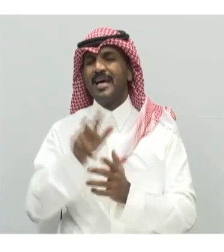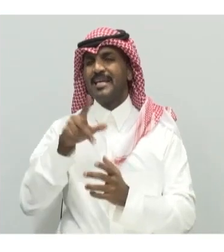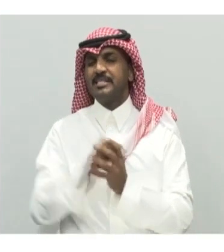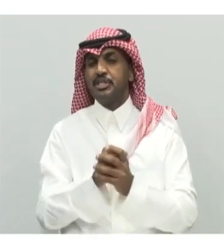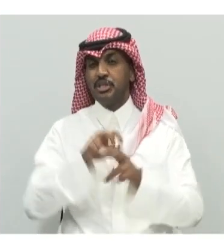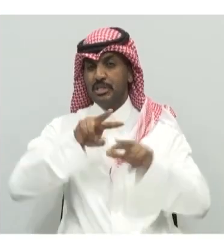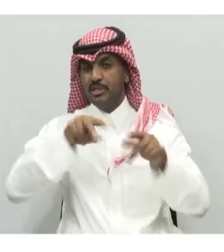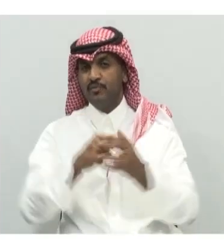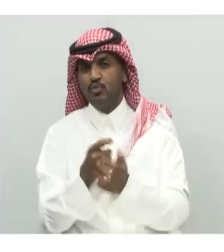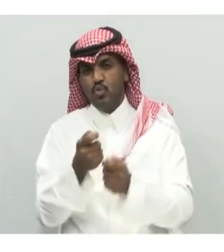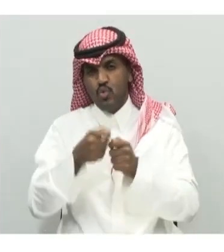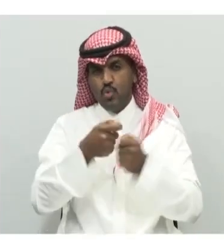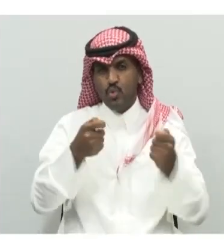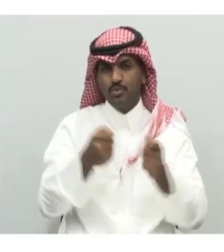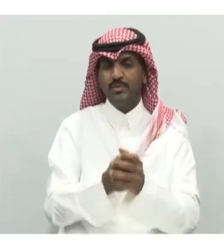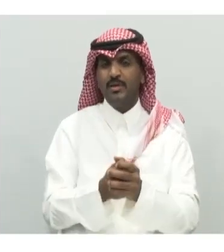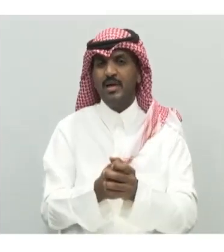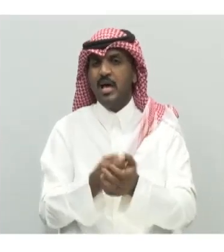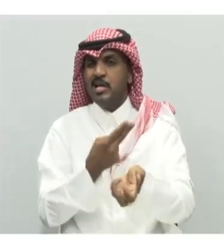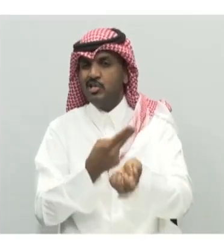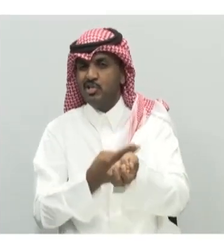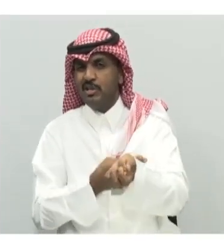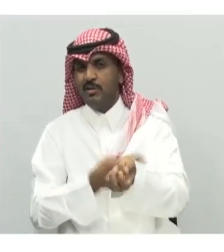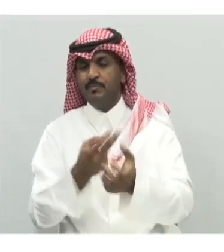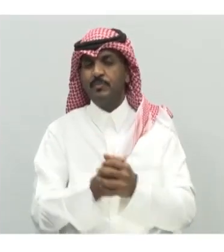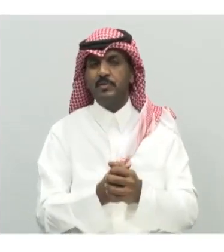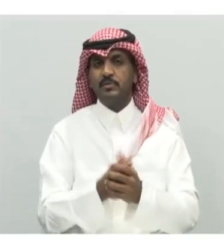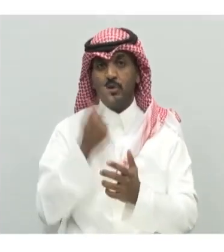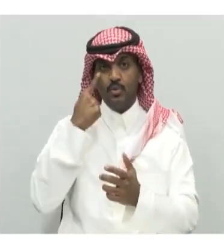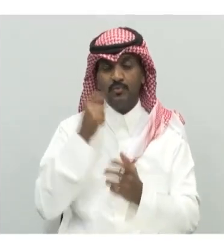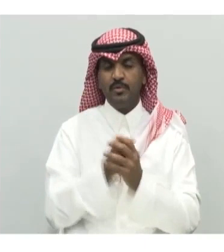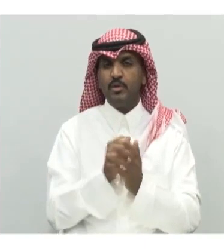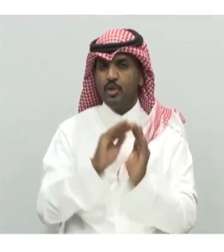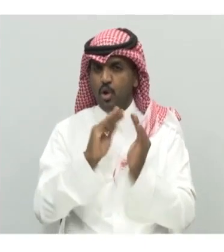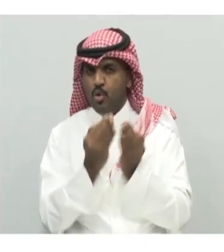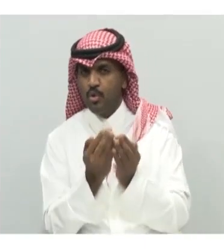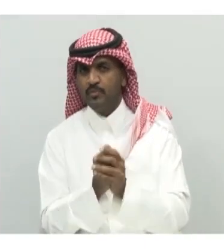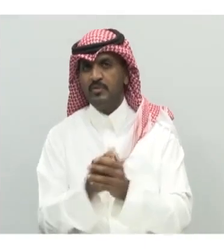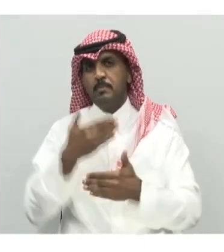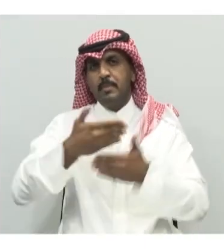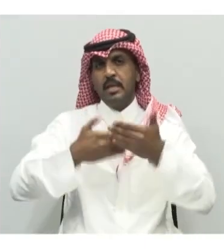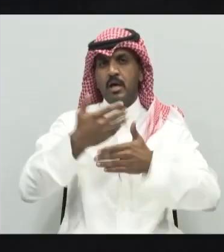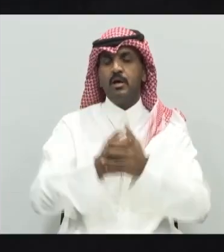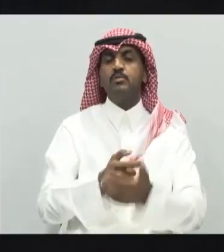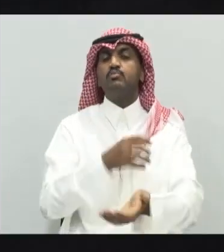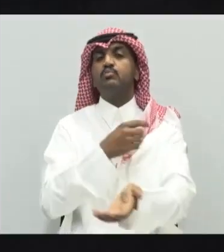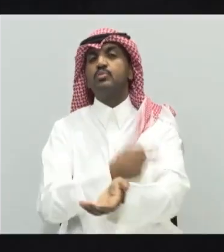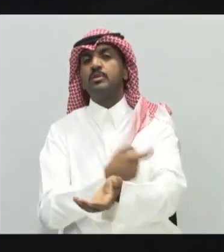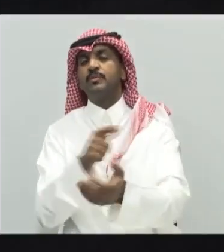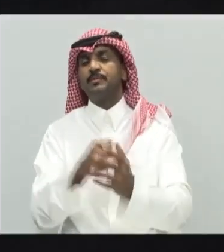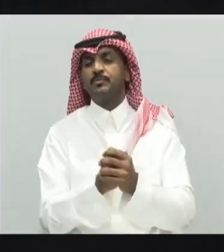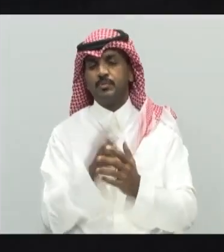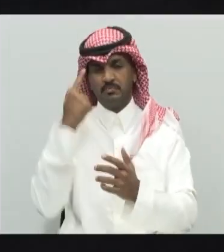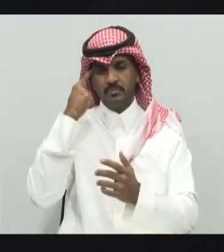خيوط الجراحه وايضا نعلم دوره في اختيار وفي بناء المستشفيات ونعلم مجال